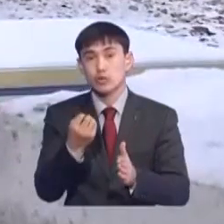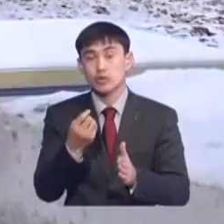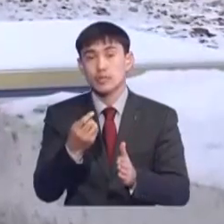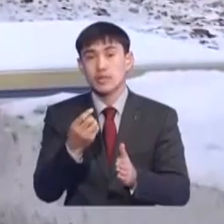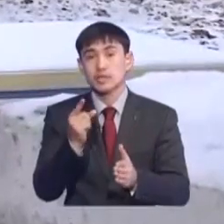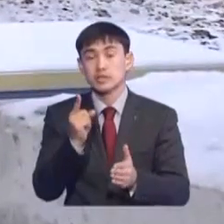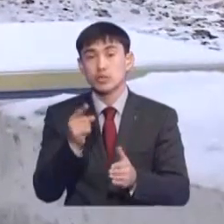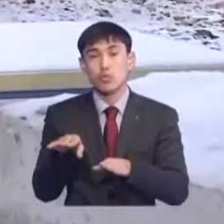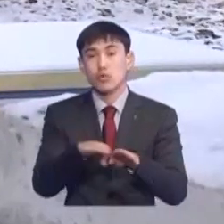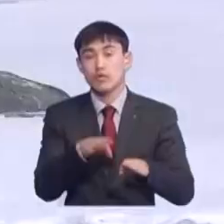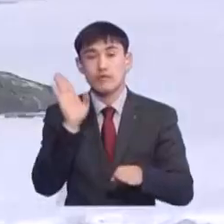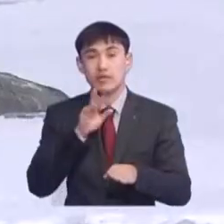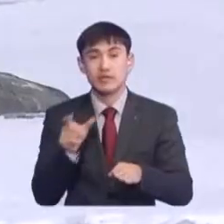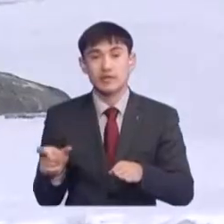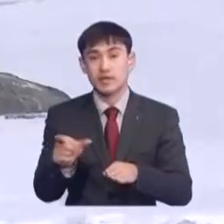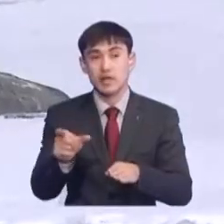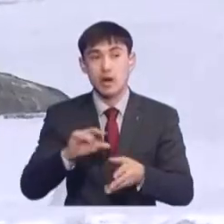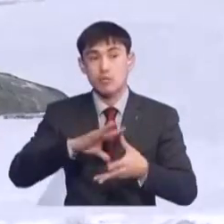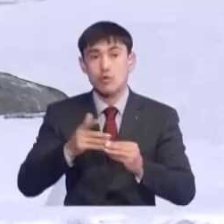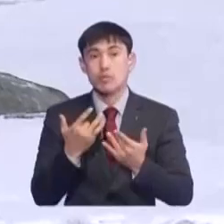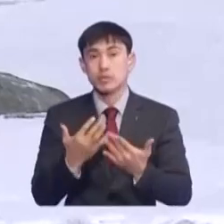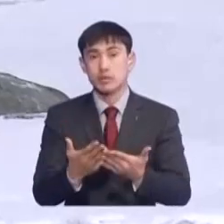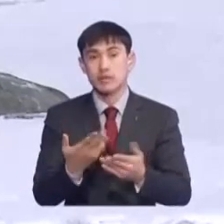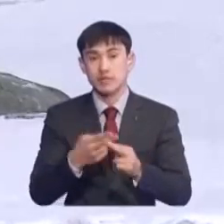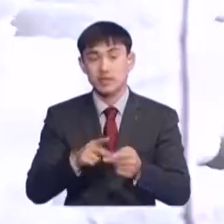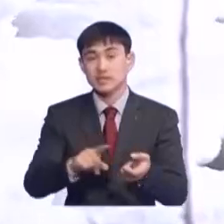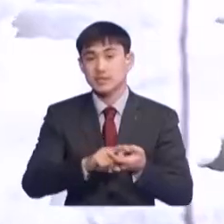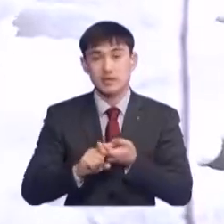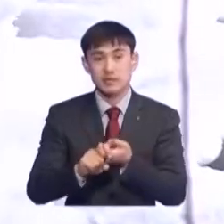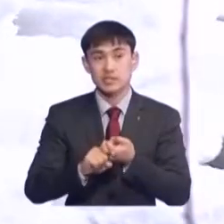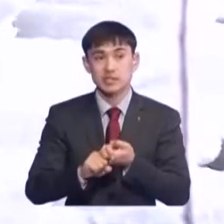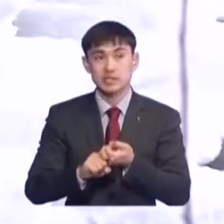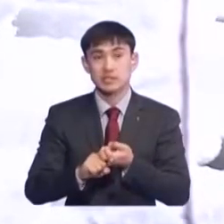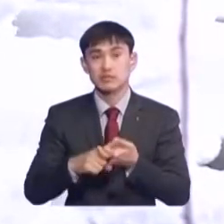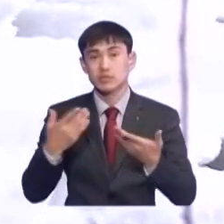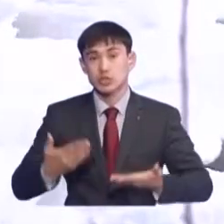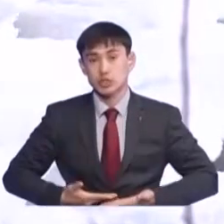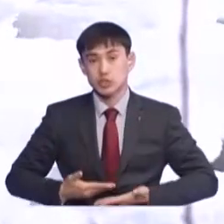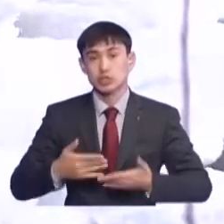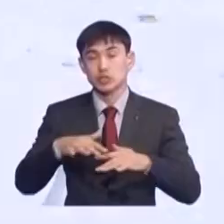оно касается уровня воды в реке и объёма её потребления ведь от этого зависит быт